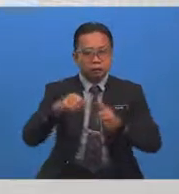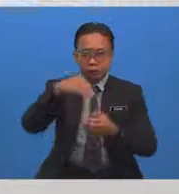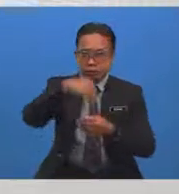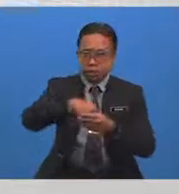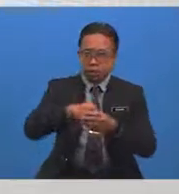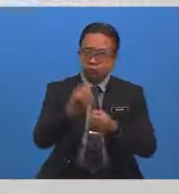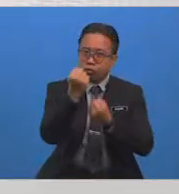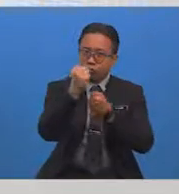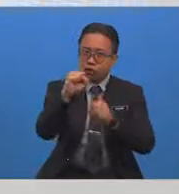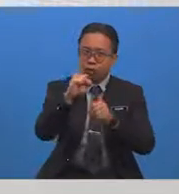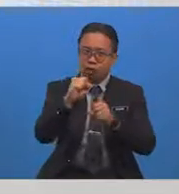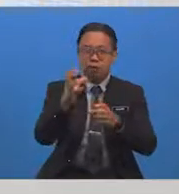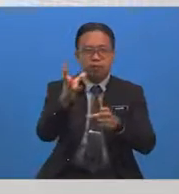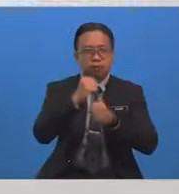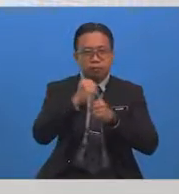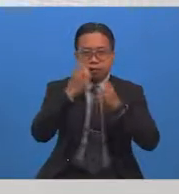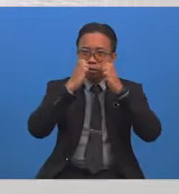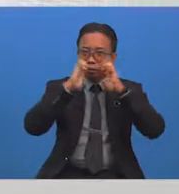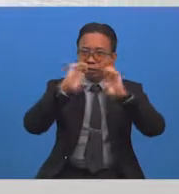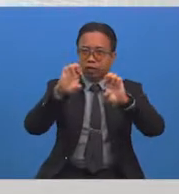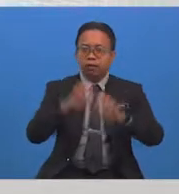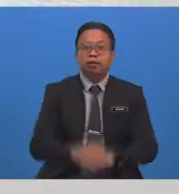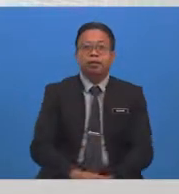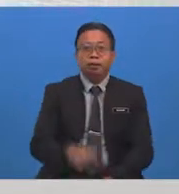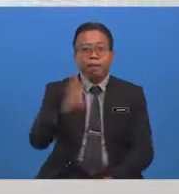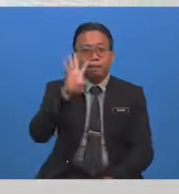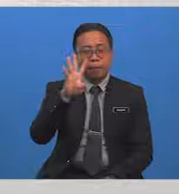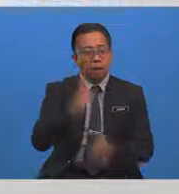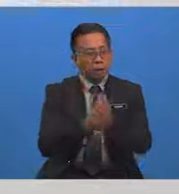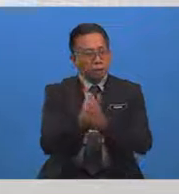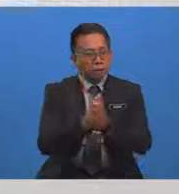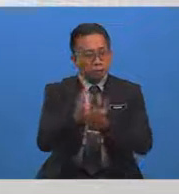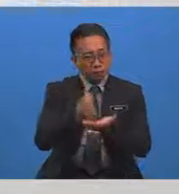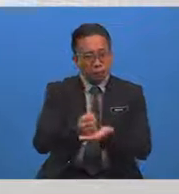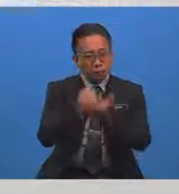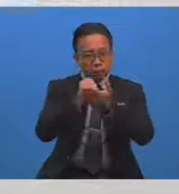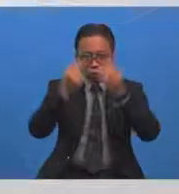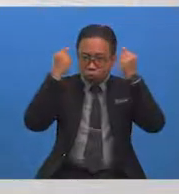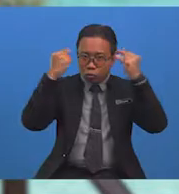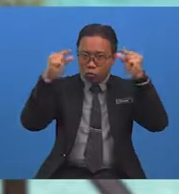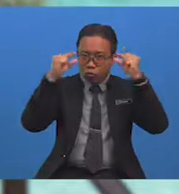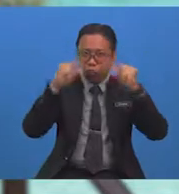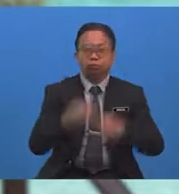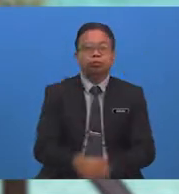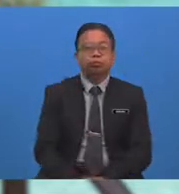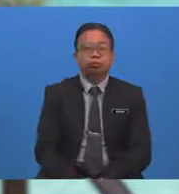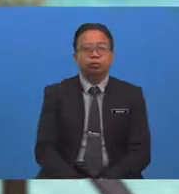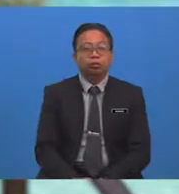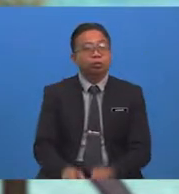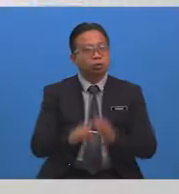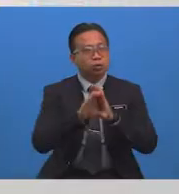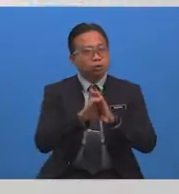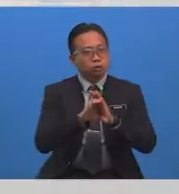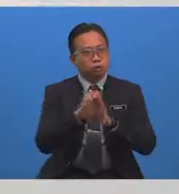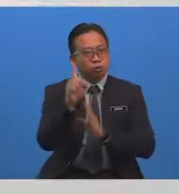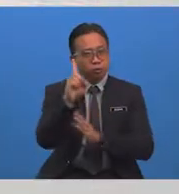kecemerlangan keempat rajin membantu guru dan warga sekolah contoh yang pertama